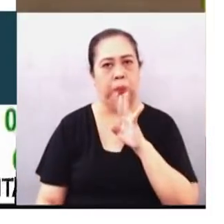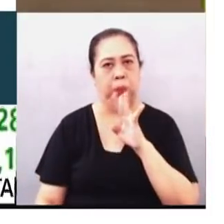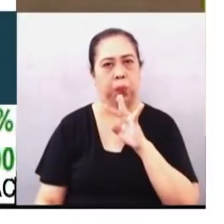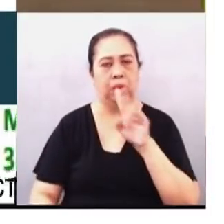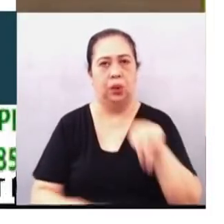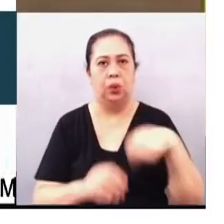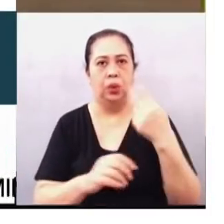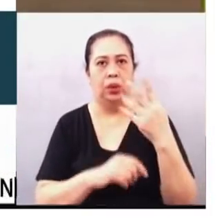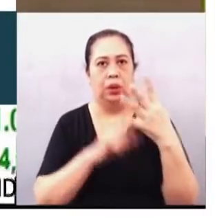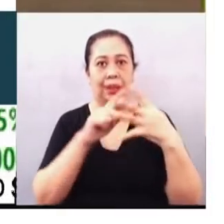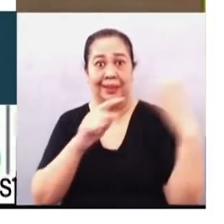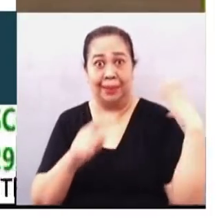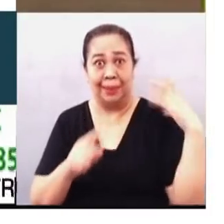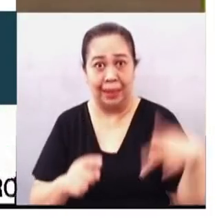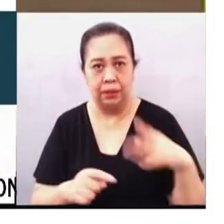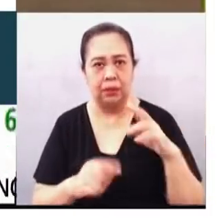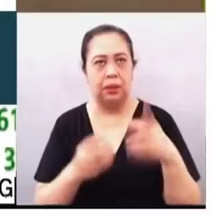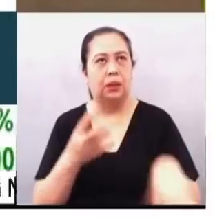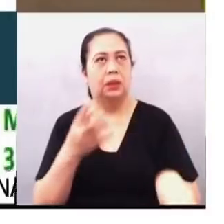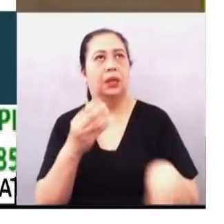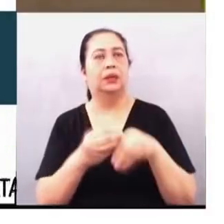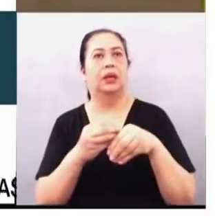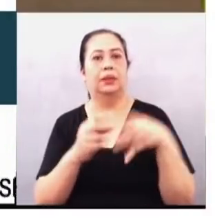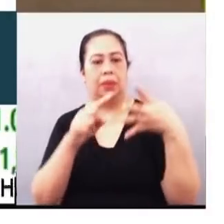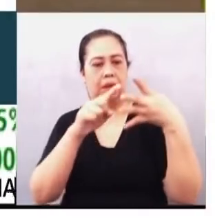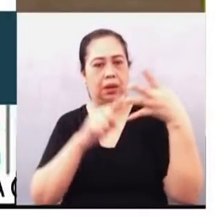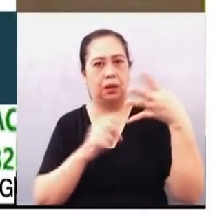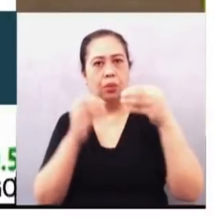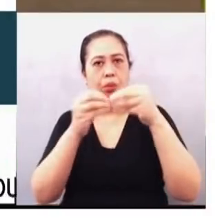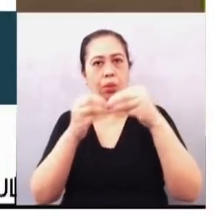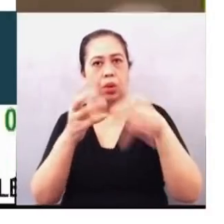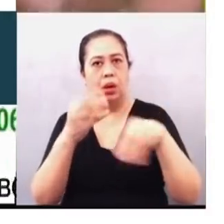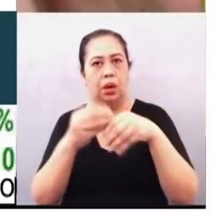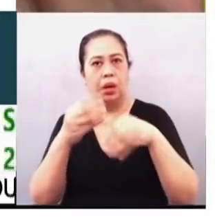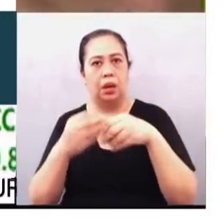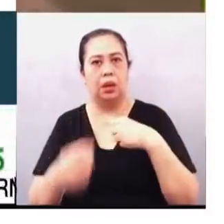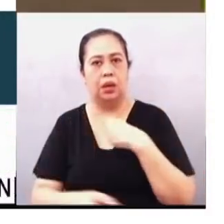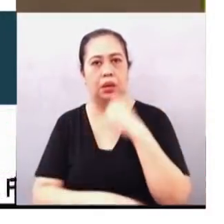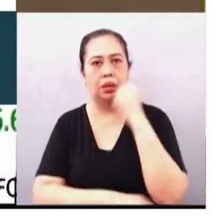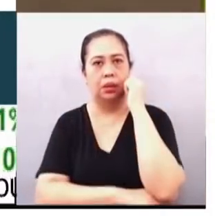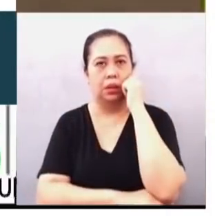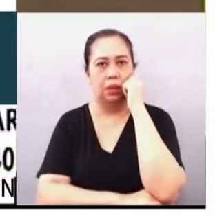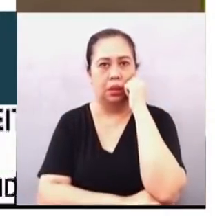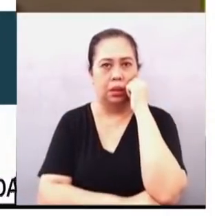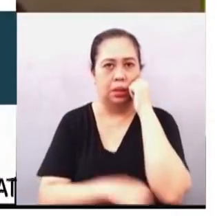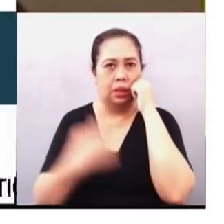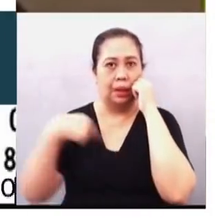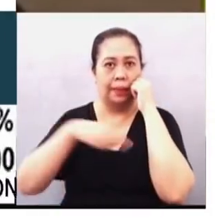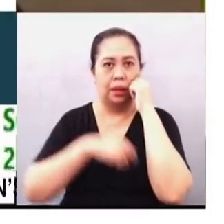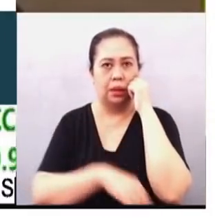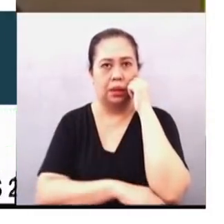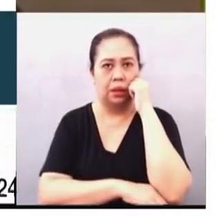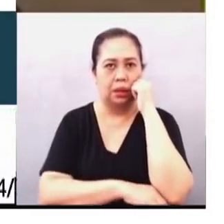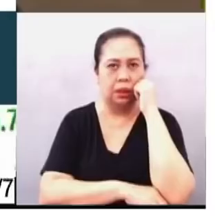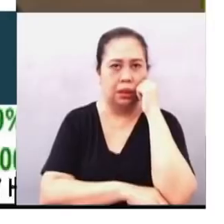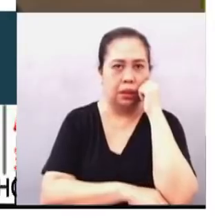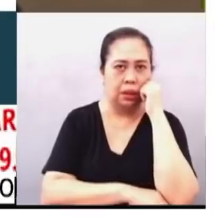nagsasalita. Dagdagan pa ng 4 na opisyalis na ito ng Senado, kami, wala nang panahon para